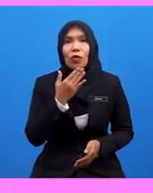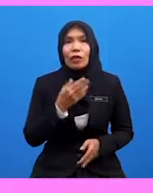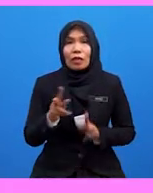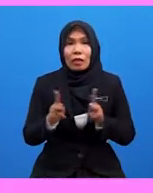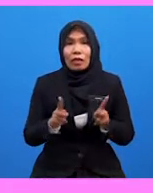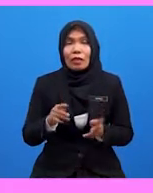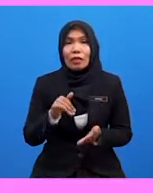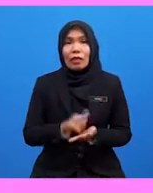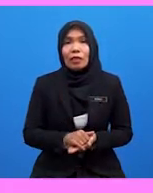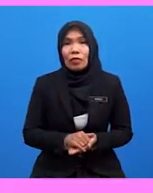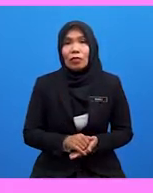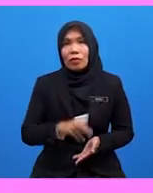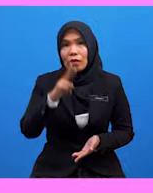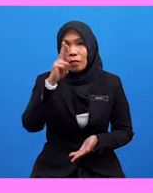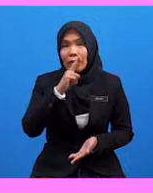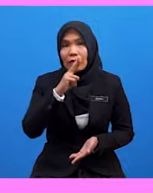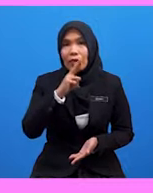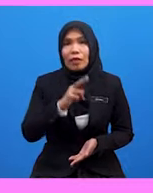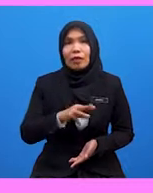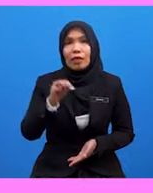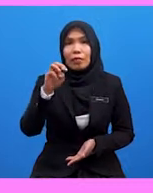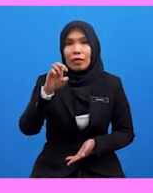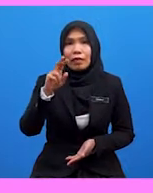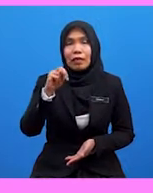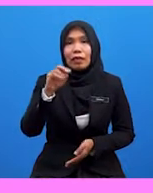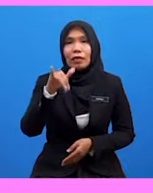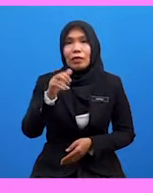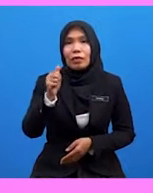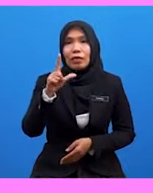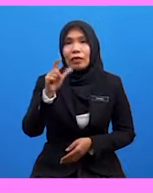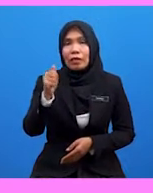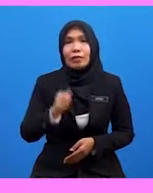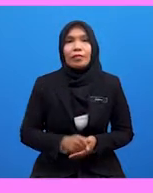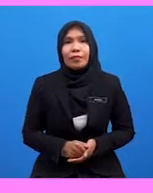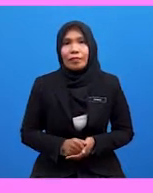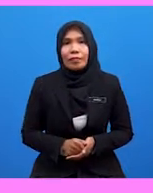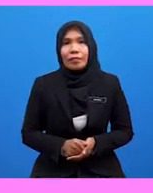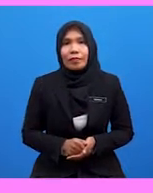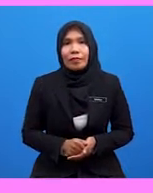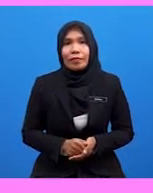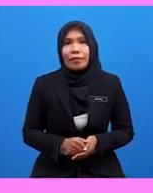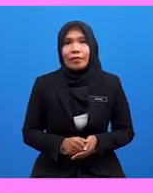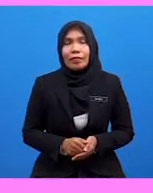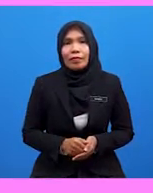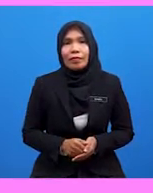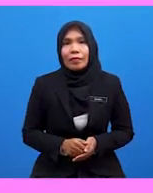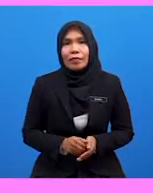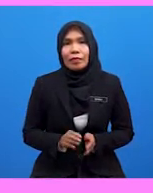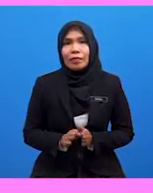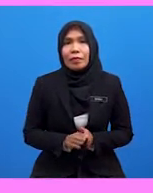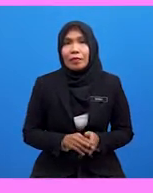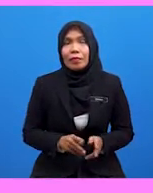satu markah. Perhatikan bahawa setiap ayat ini mengandungi kata tugas. A, kata bantu,